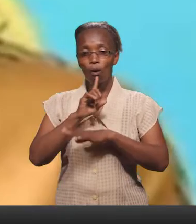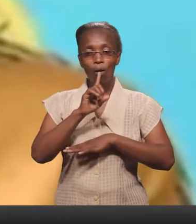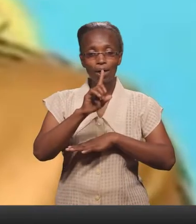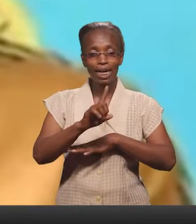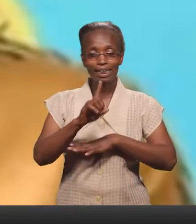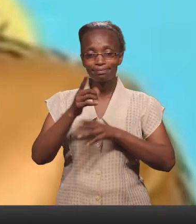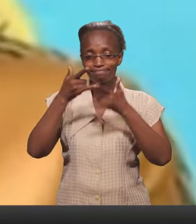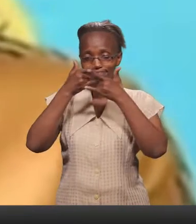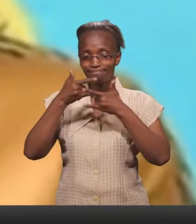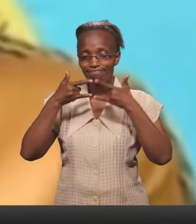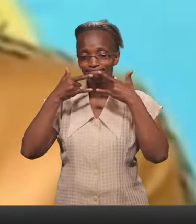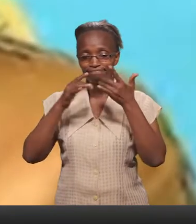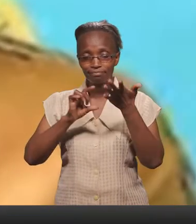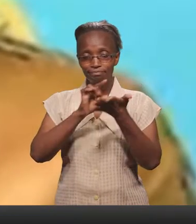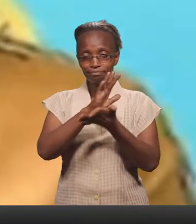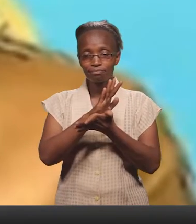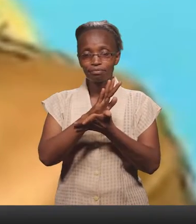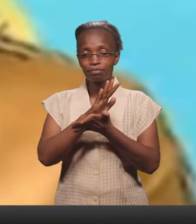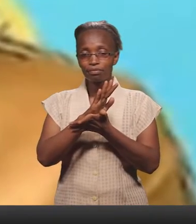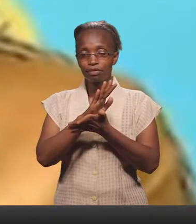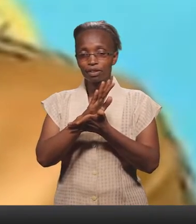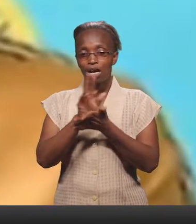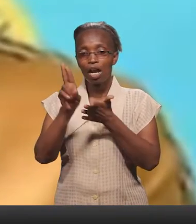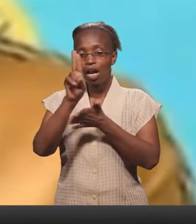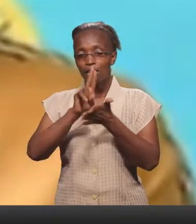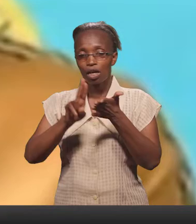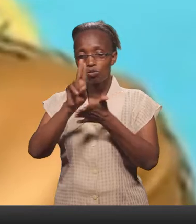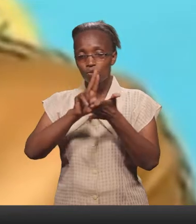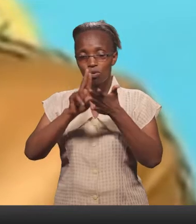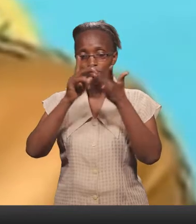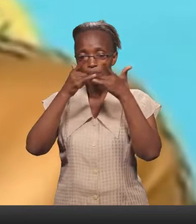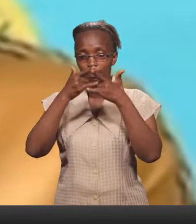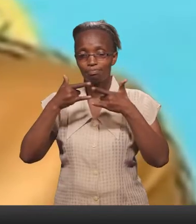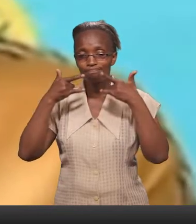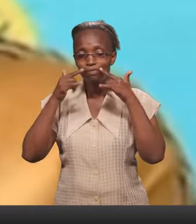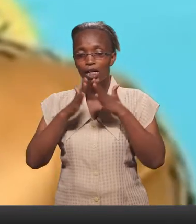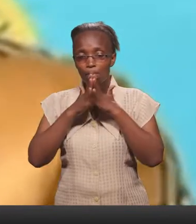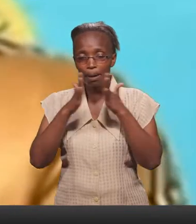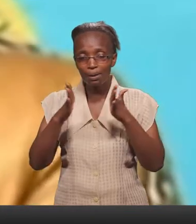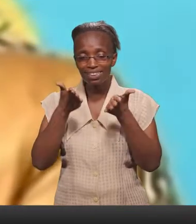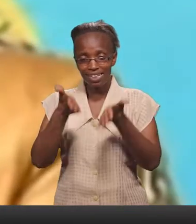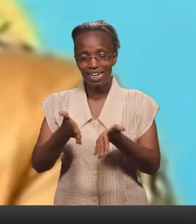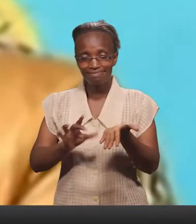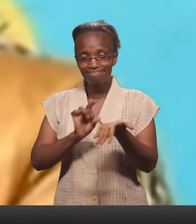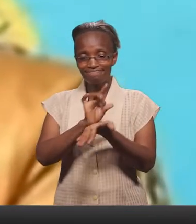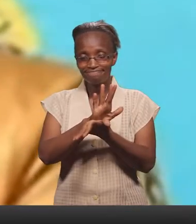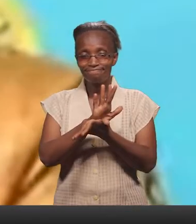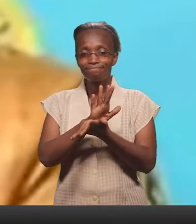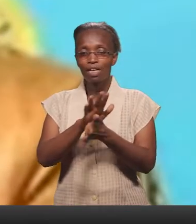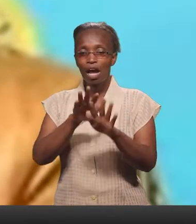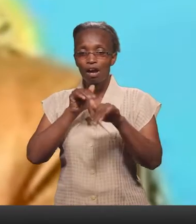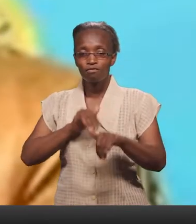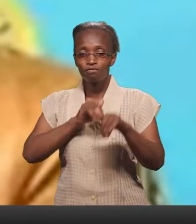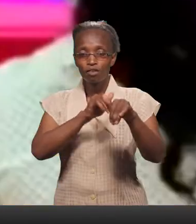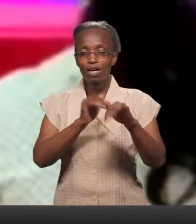corona. The mandatory wearing of face masks in open public spaces is now